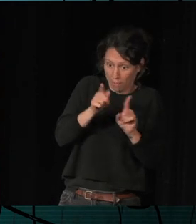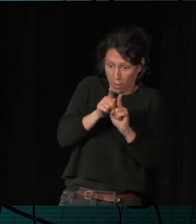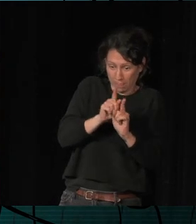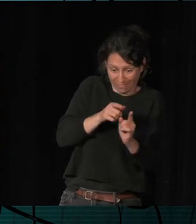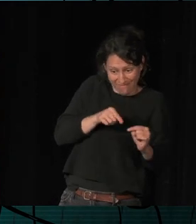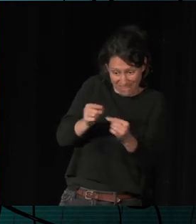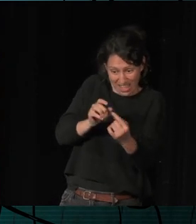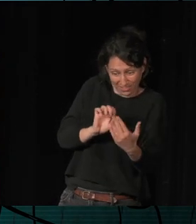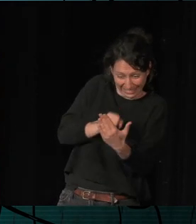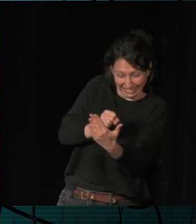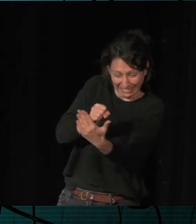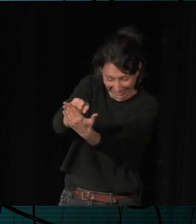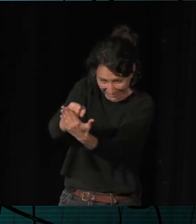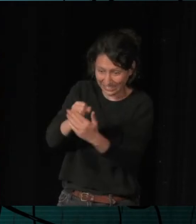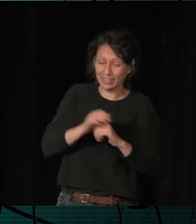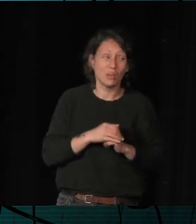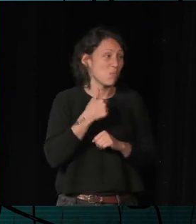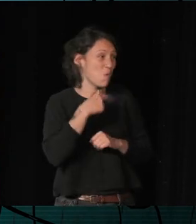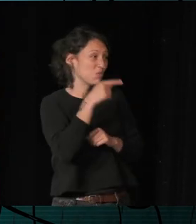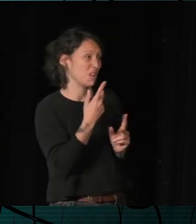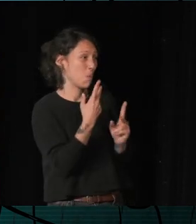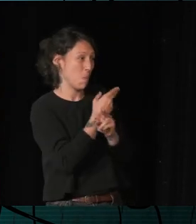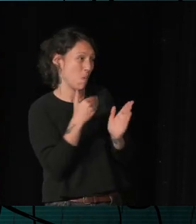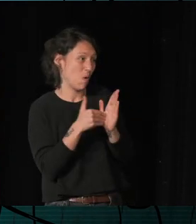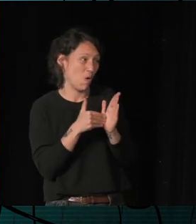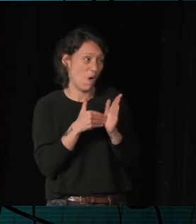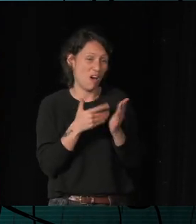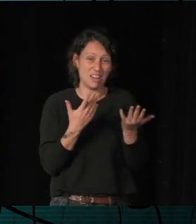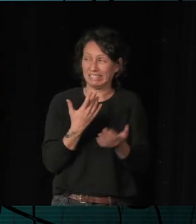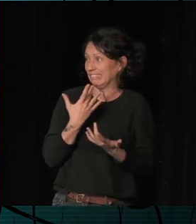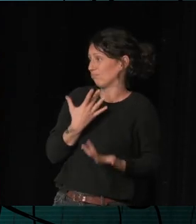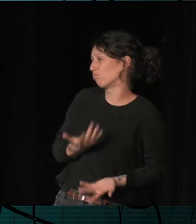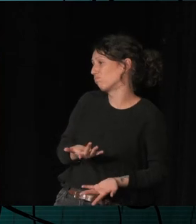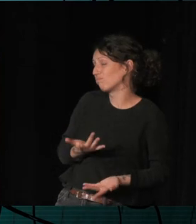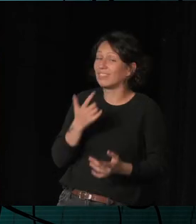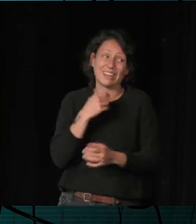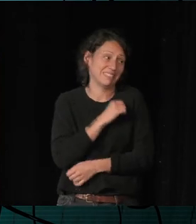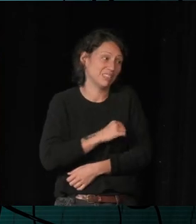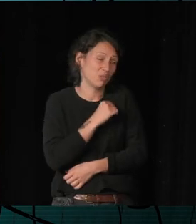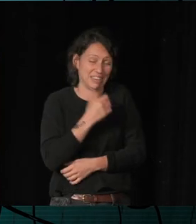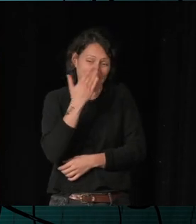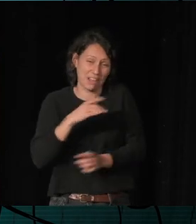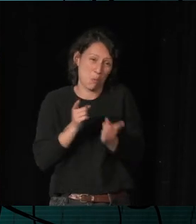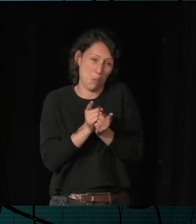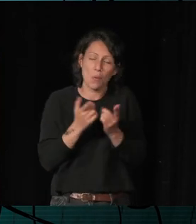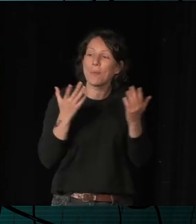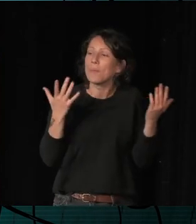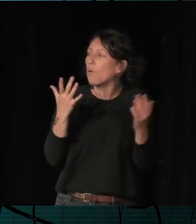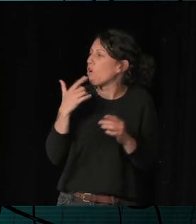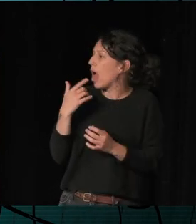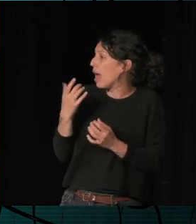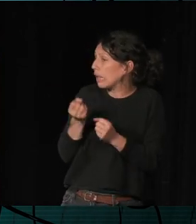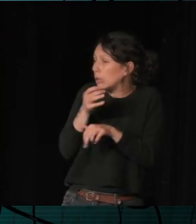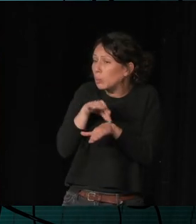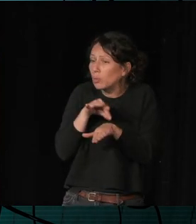vous interrompre à nouveau. Désolé. Oh, c'est extrêmement rapide, je suis navré. Il nous reste quelques minutes